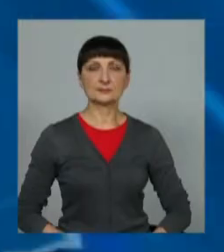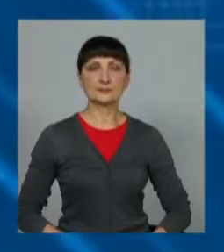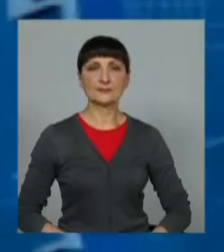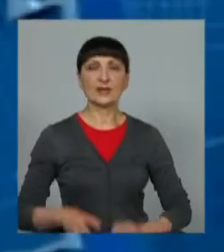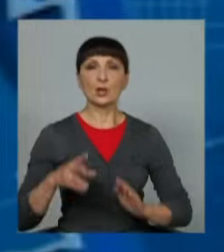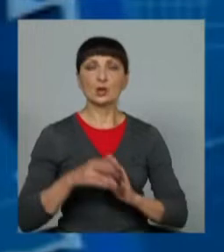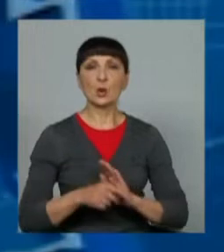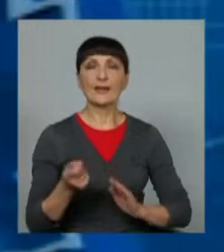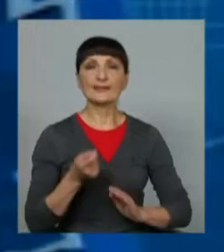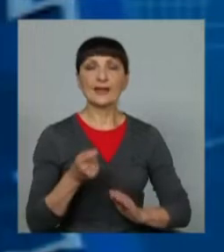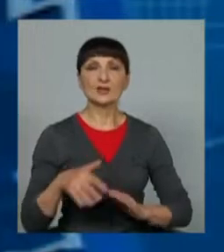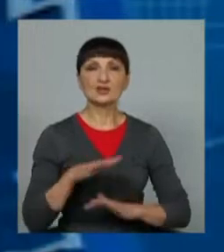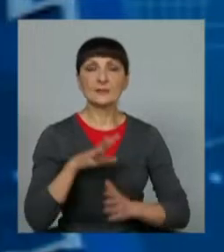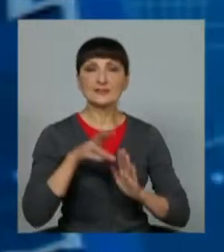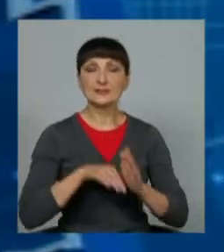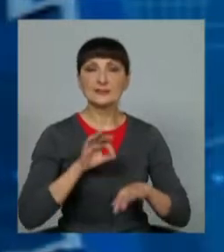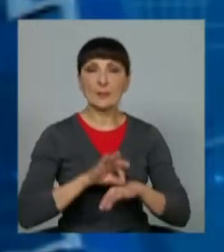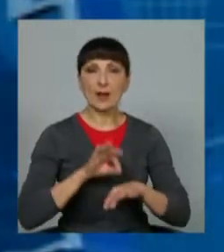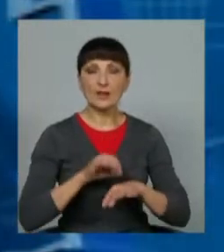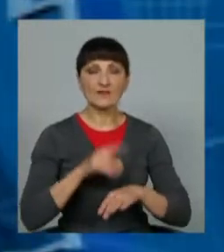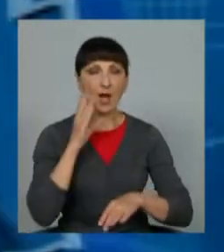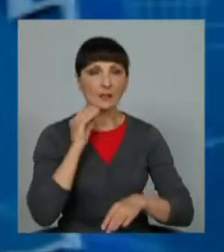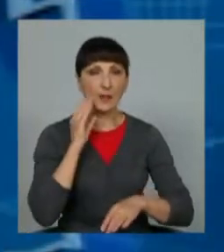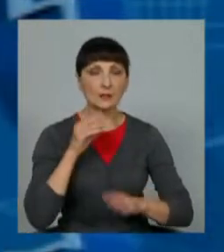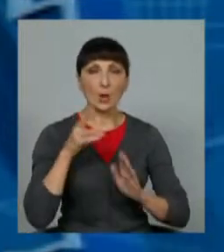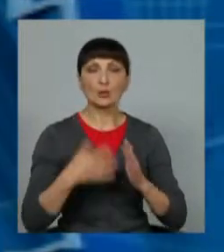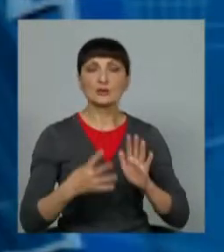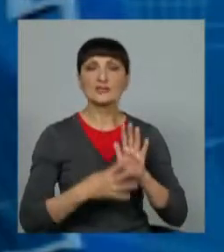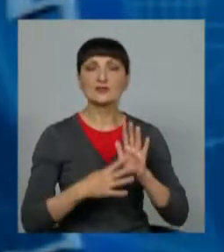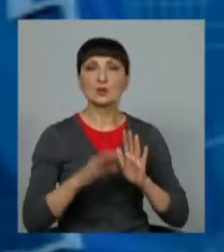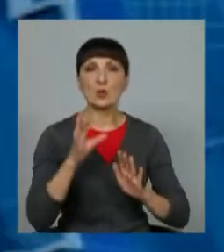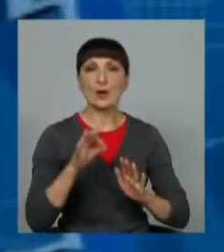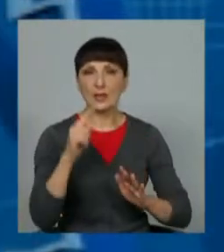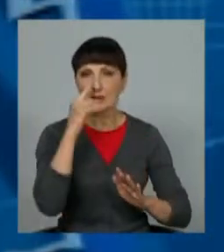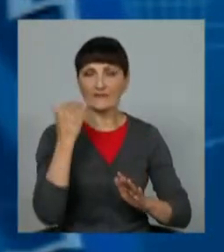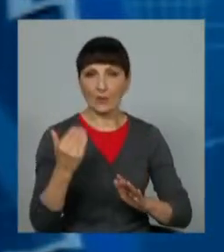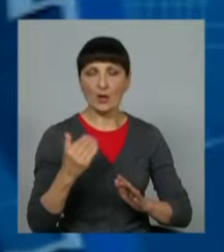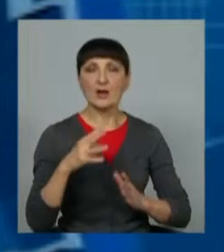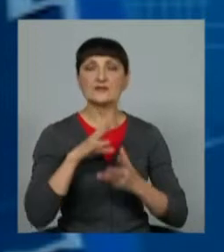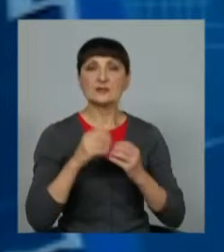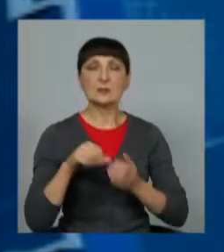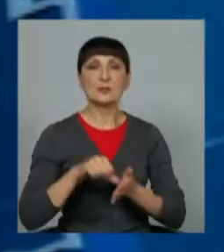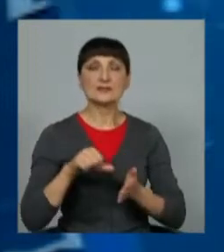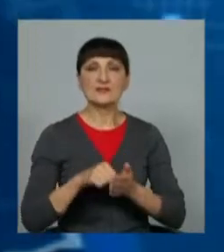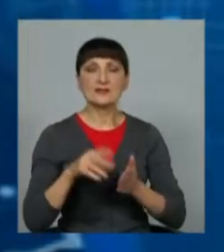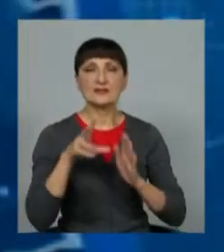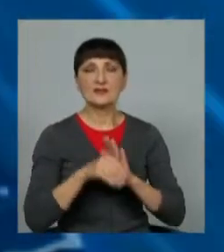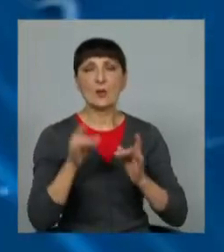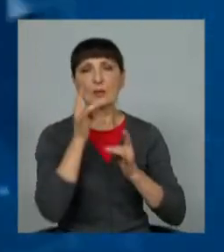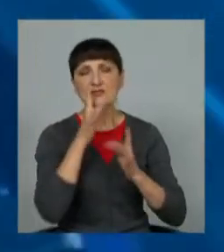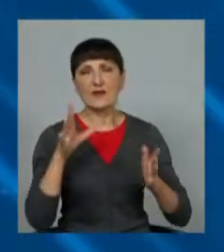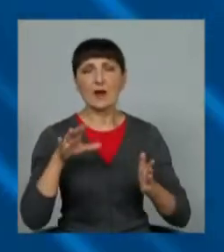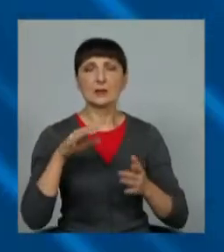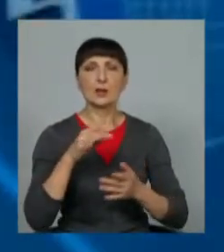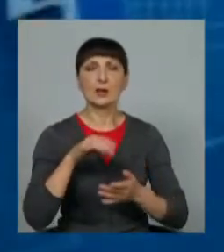Доля дельта-штамма среди заболевших коронавирусом в Алматы достигла 90%. В связи с этим представители сферы образования и